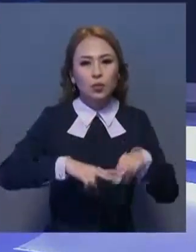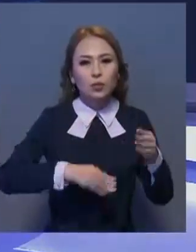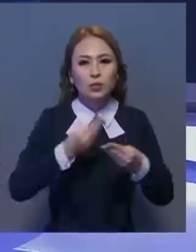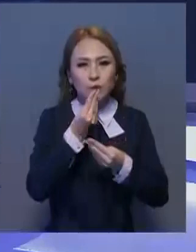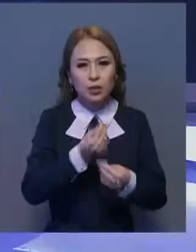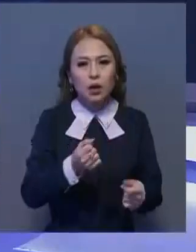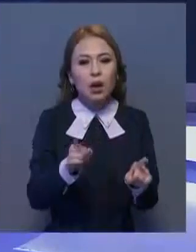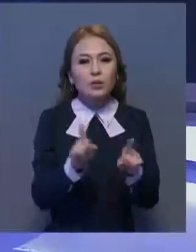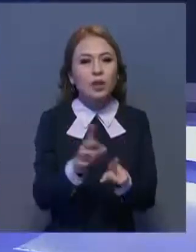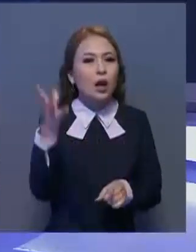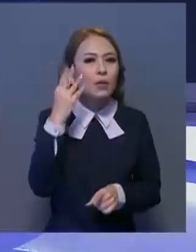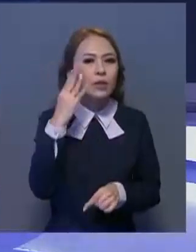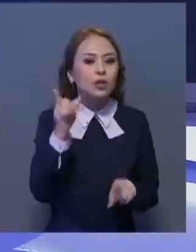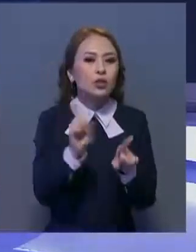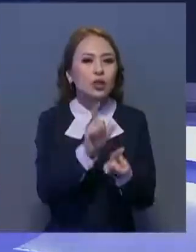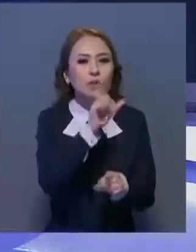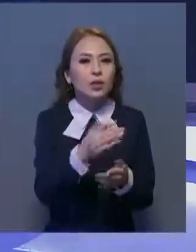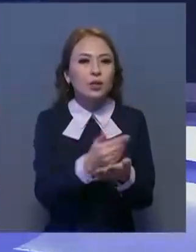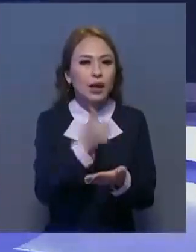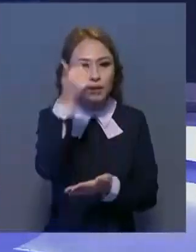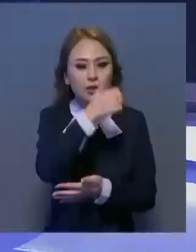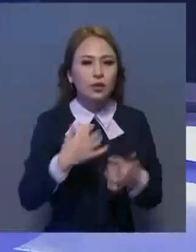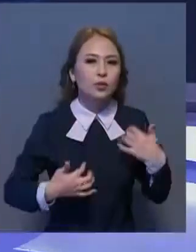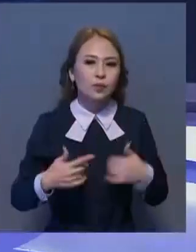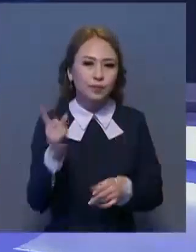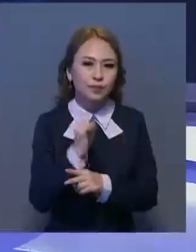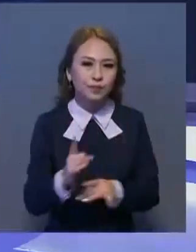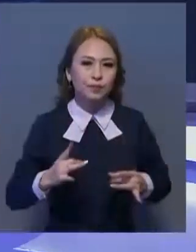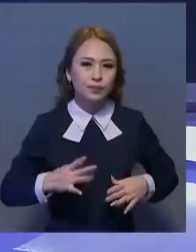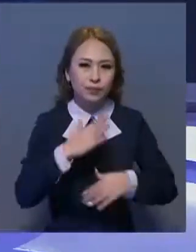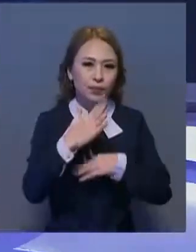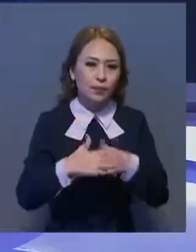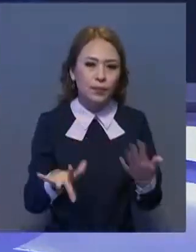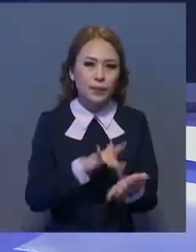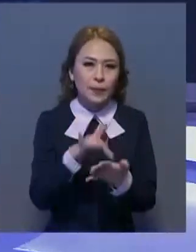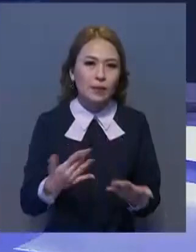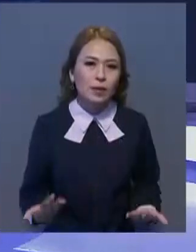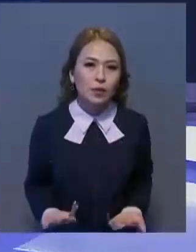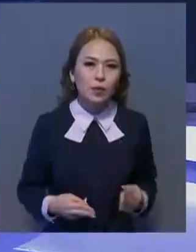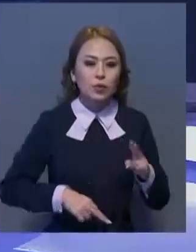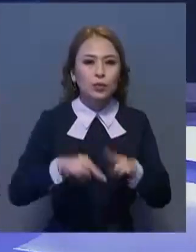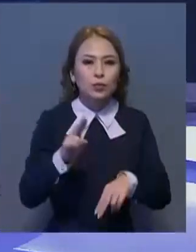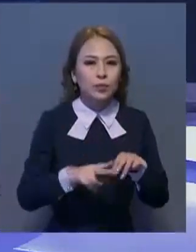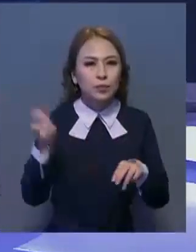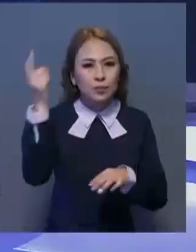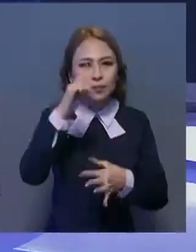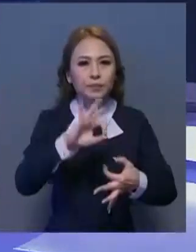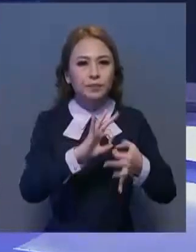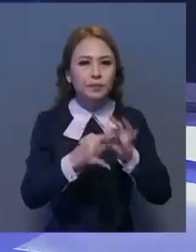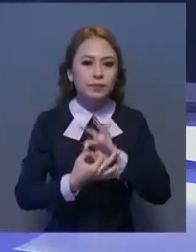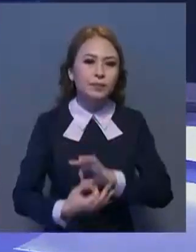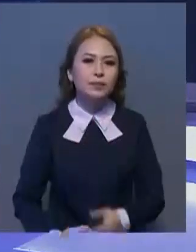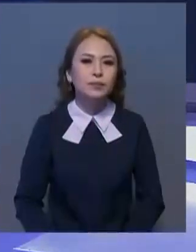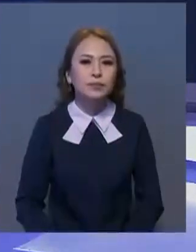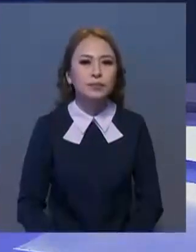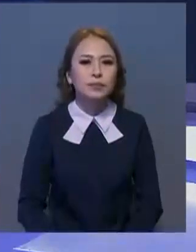көңіл көтеріп жатады. Алып шаһар Алматы жұрты да жаңа жылды асыға күтіп отыр. Мереке қарсаңындағы қала тұрғындарының көңіл күйін біліп қайтқан тілшіміз